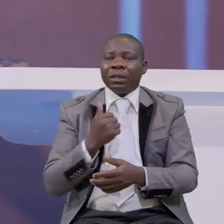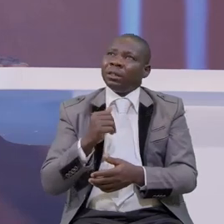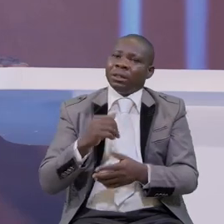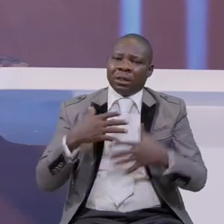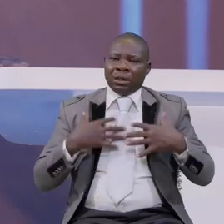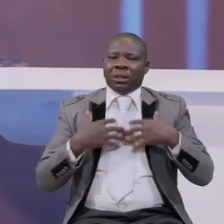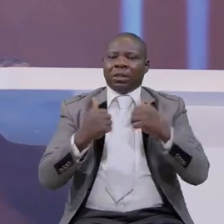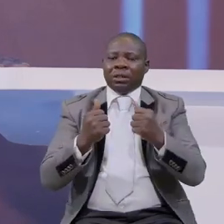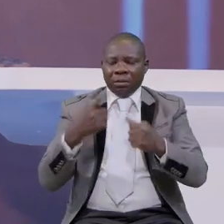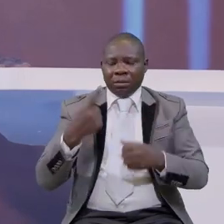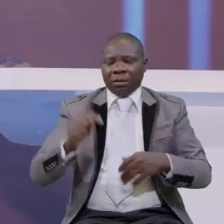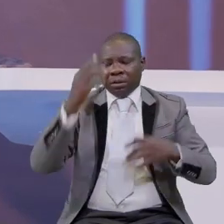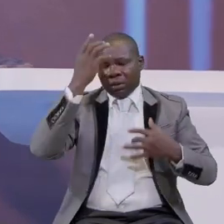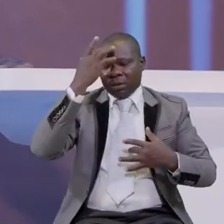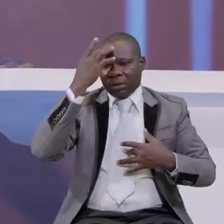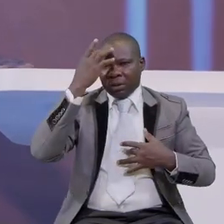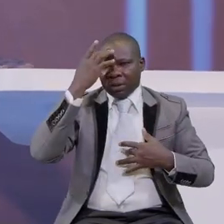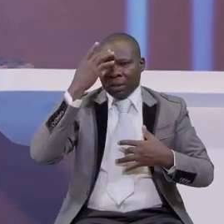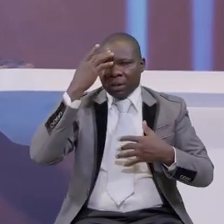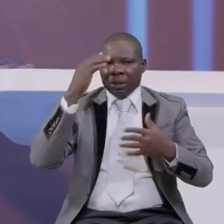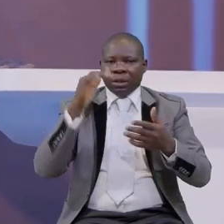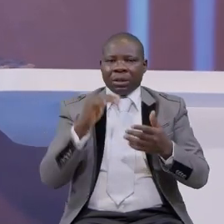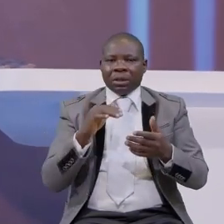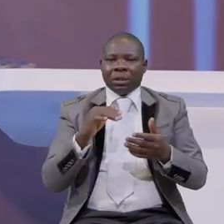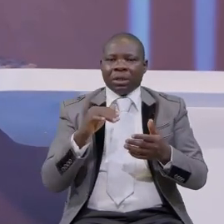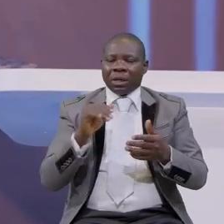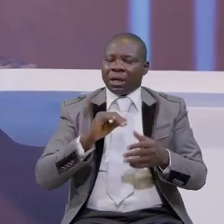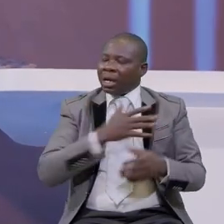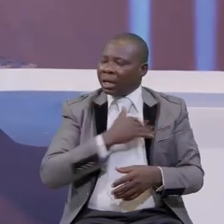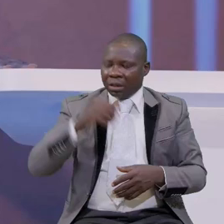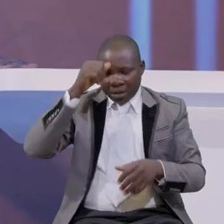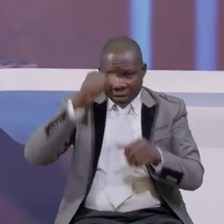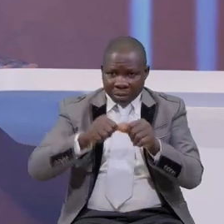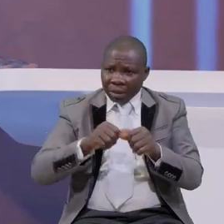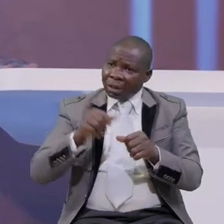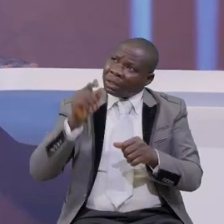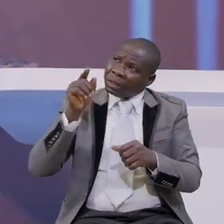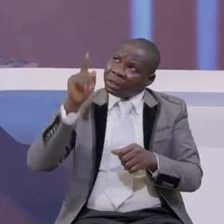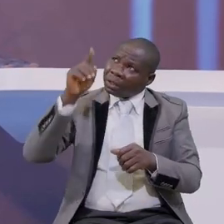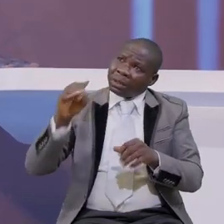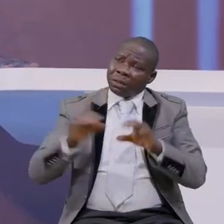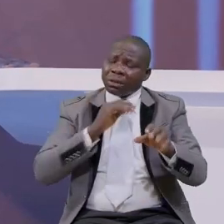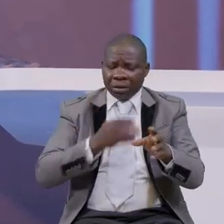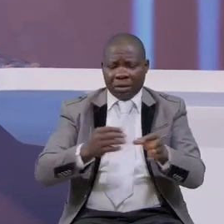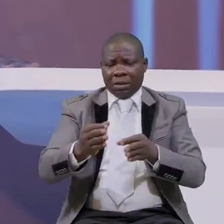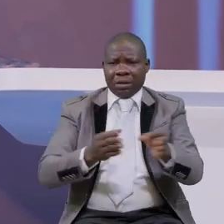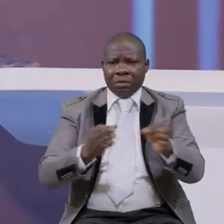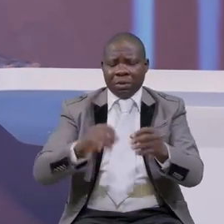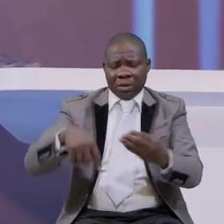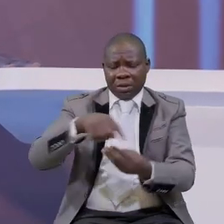guérissez les malades qui s'y trouveront. Rappelez-vous, il n'a pas